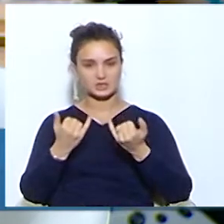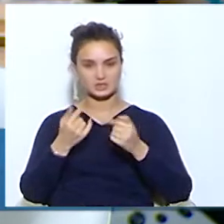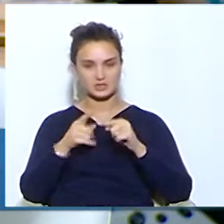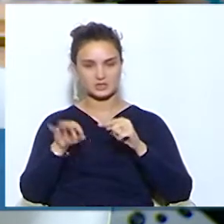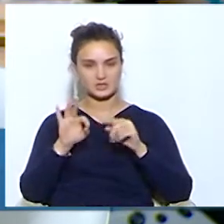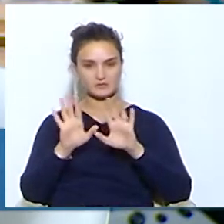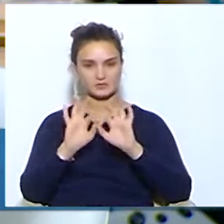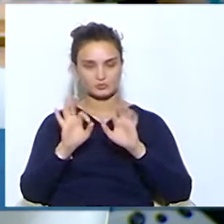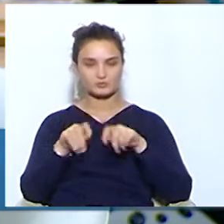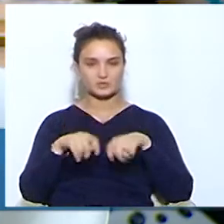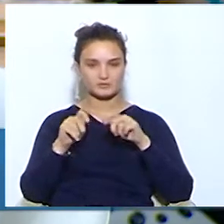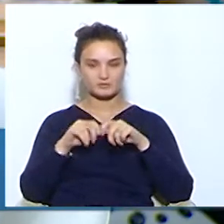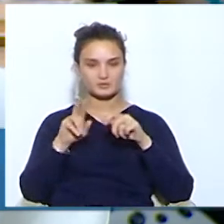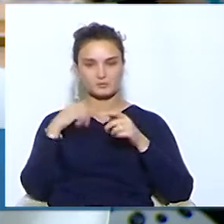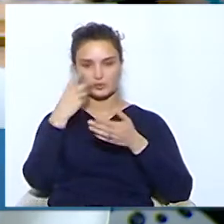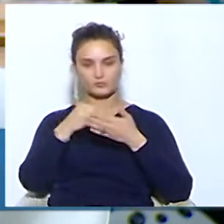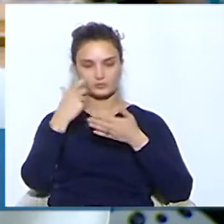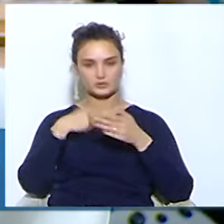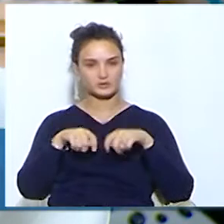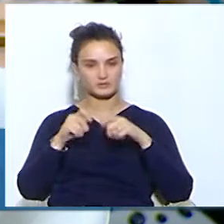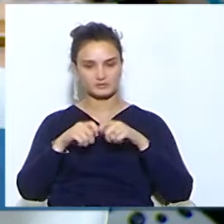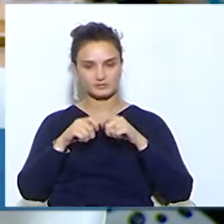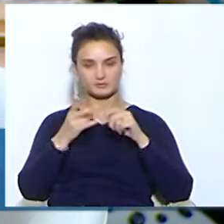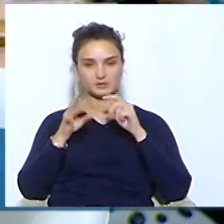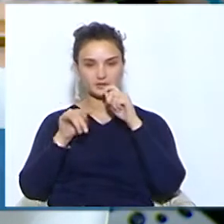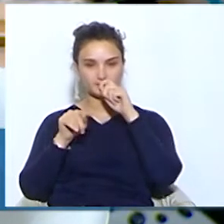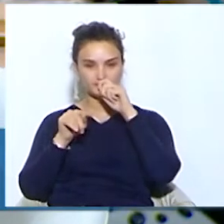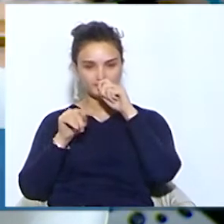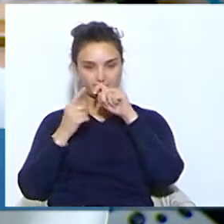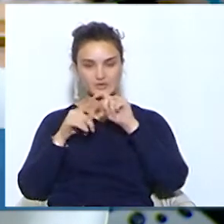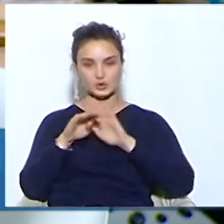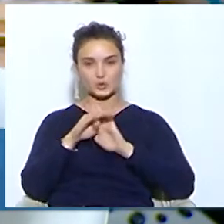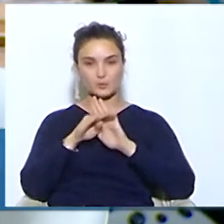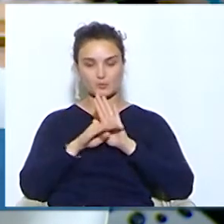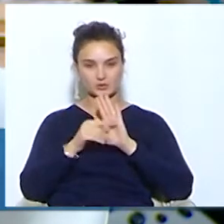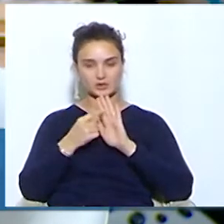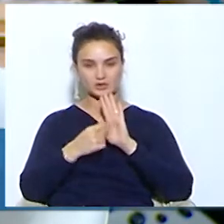ხო, დარღვევებს და პიროვნულ დარღვევებს. მაგრამ ეს კომპონენტი